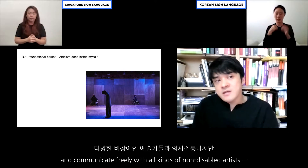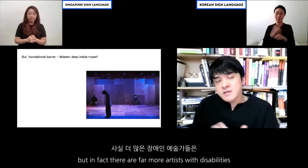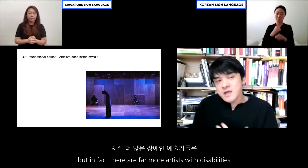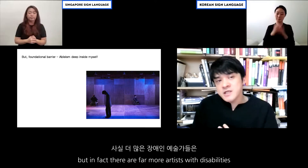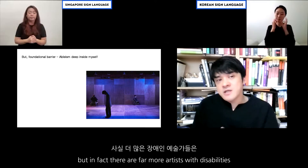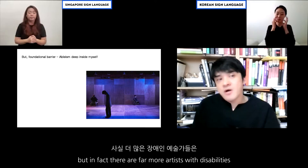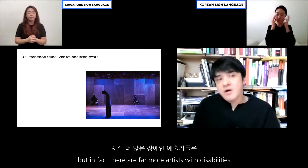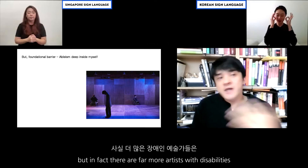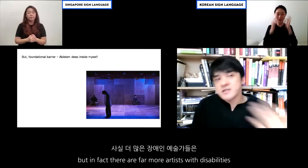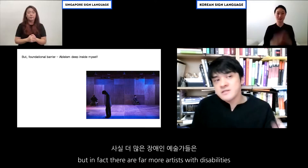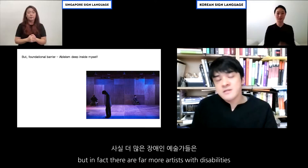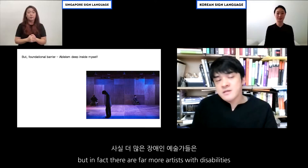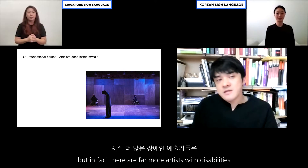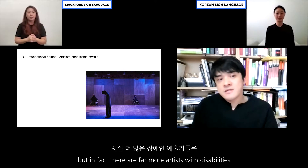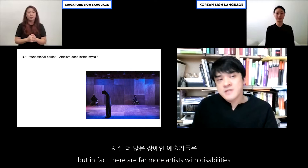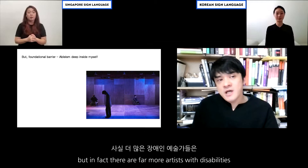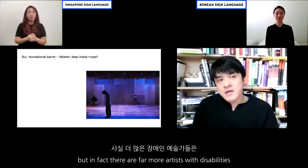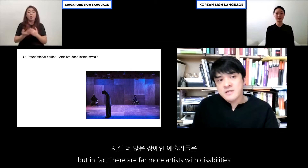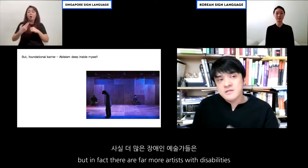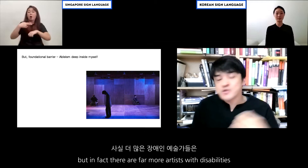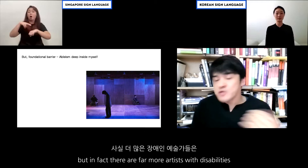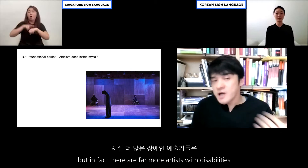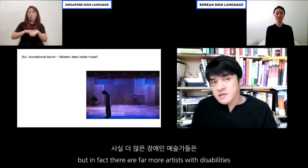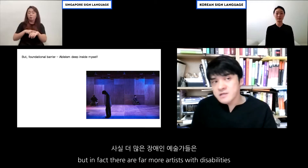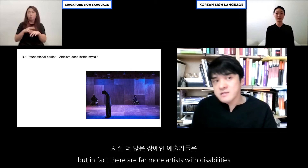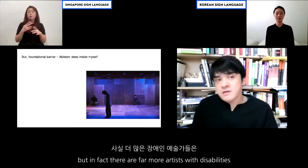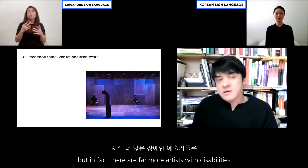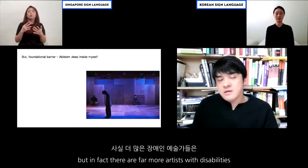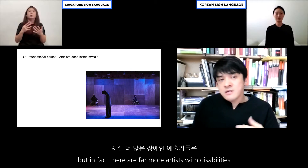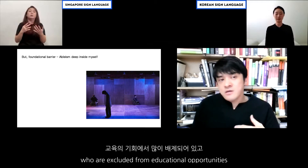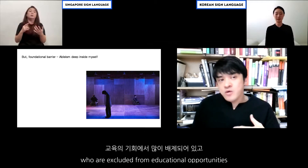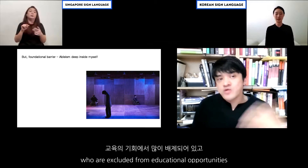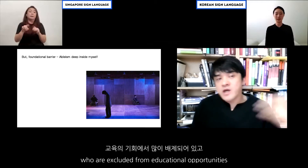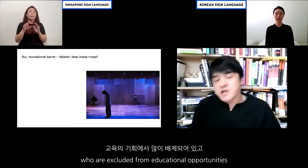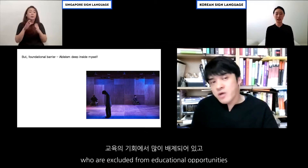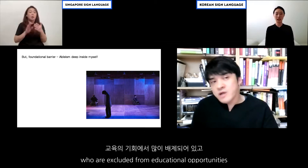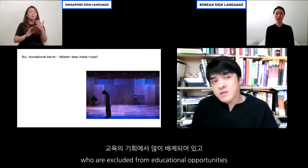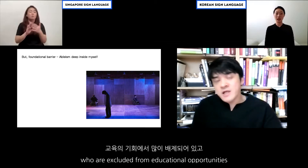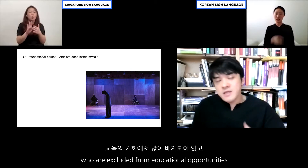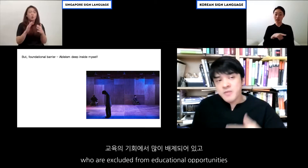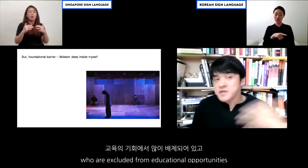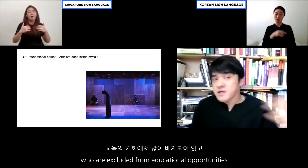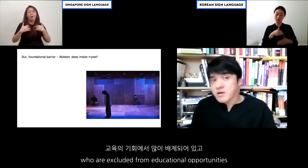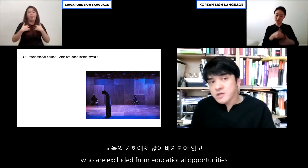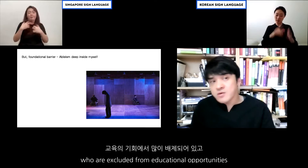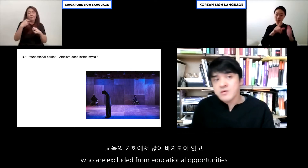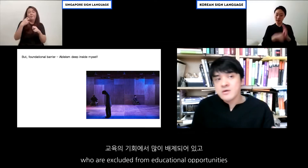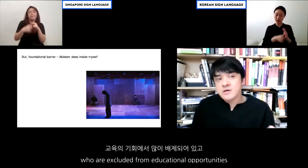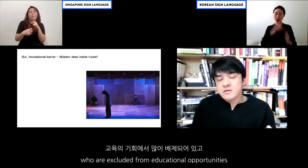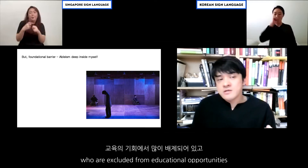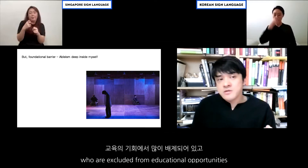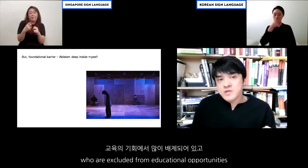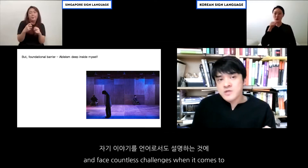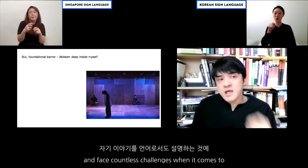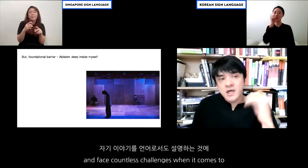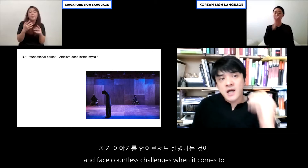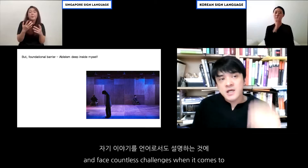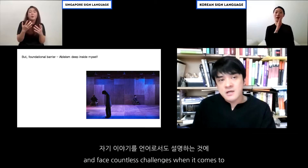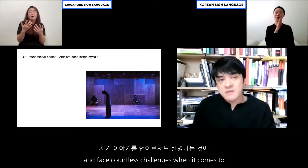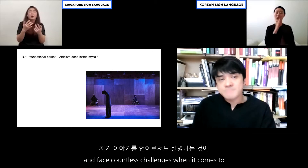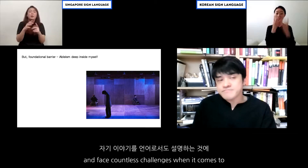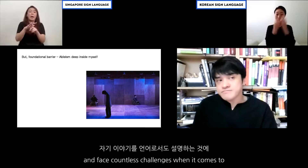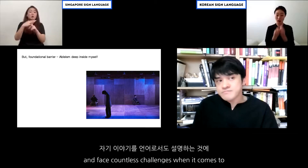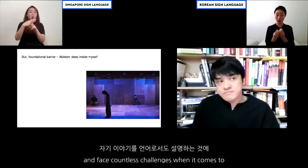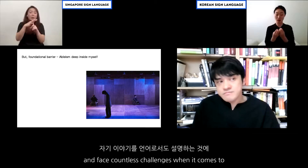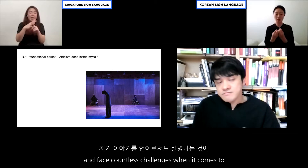의사소통하지만 사실 더 많은 장애인 예술가들은 교육의 기회에서 많이 배제되어 있고 또 자기